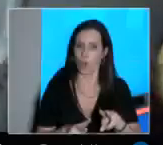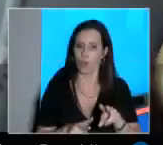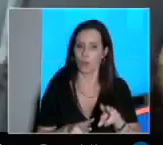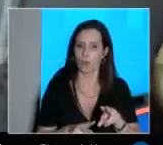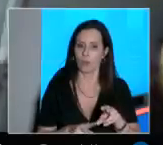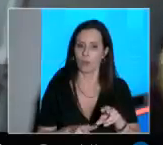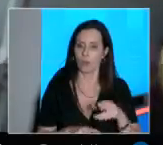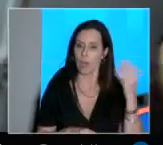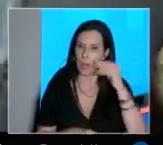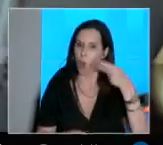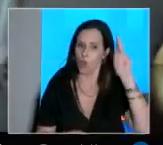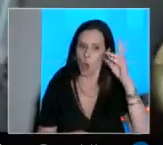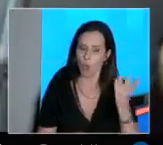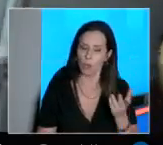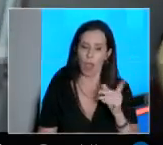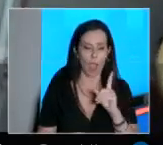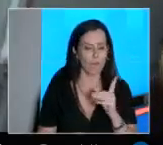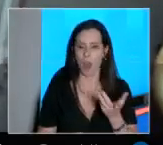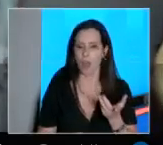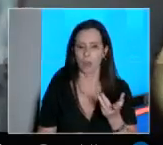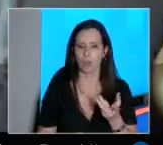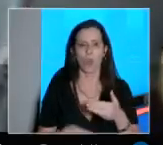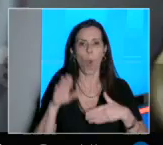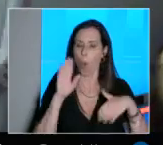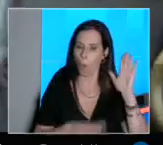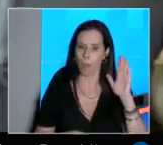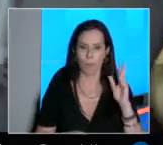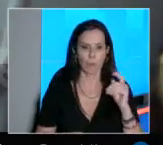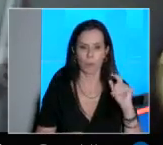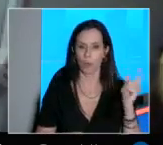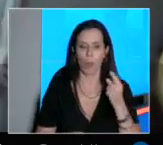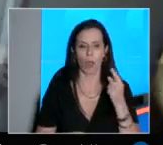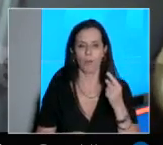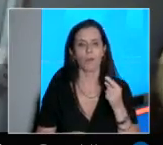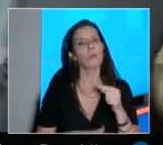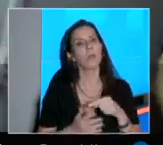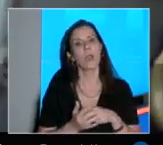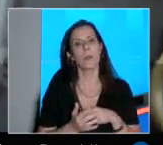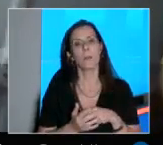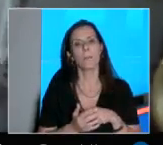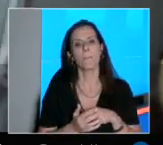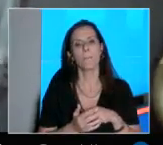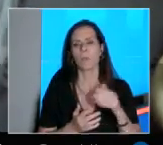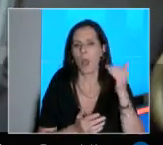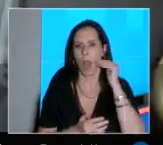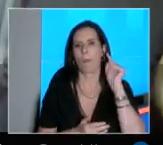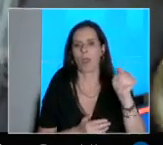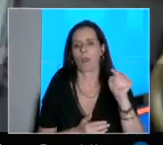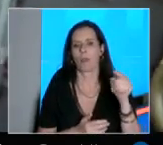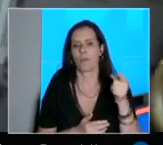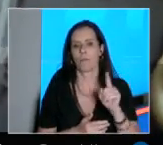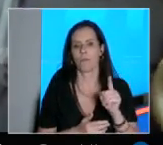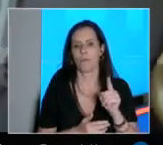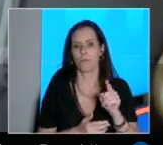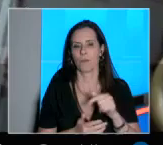להשיג השכלה גבוהה יותר, אבל הם בהחלט, רובם כמעט ככולם, מגיבים בעיקר למשיכה בארצות הברית ולא